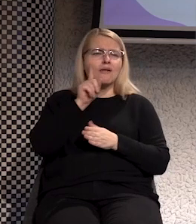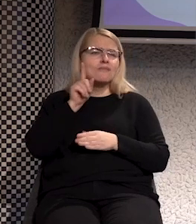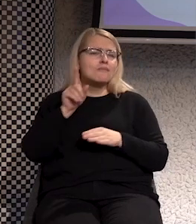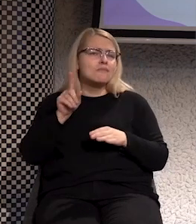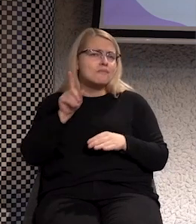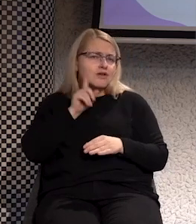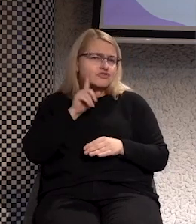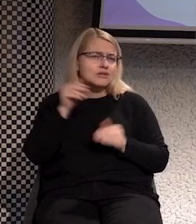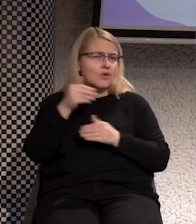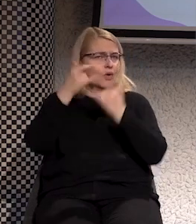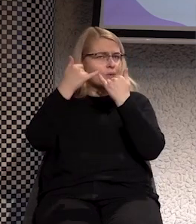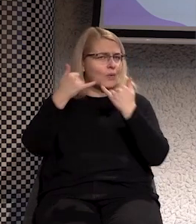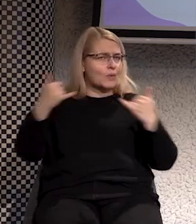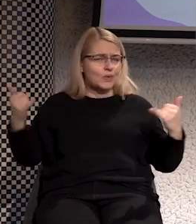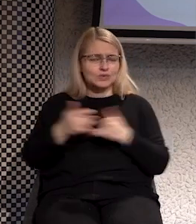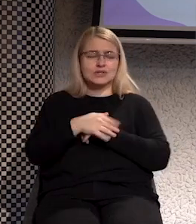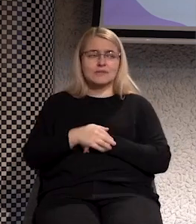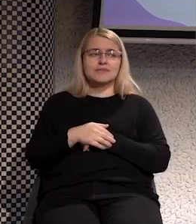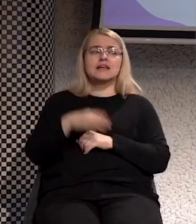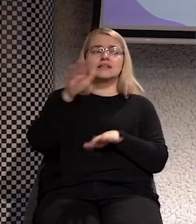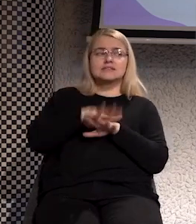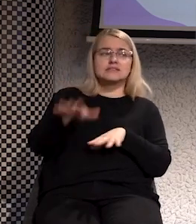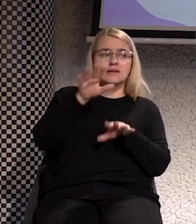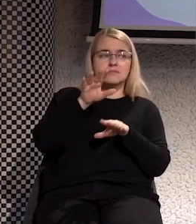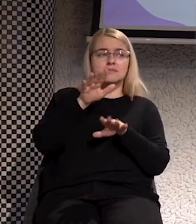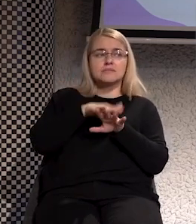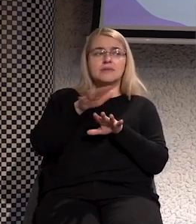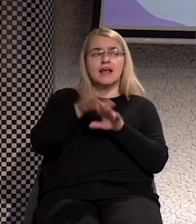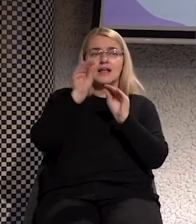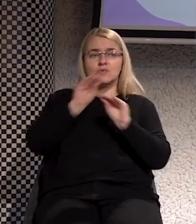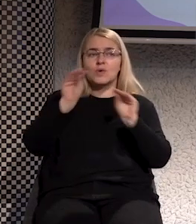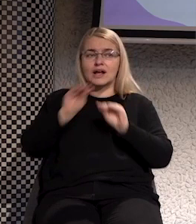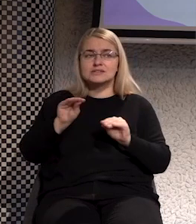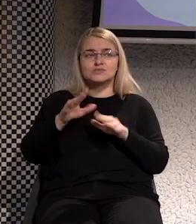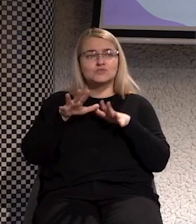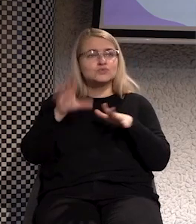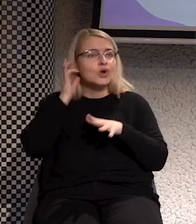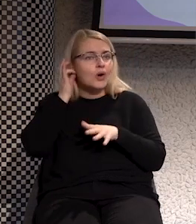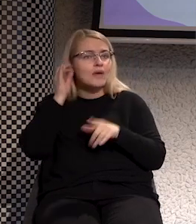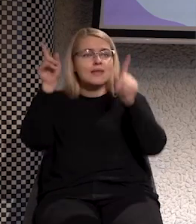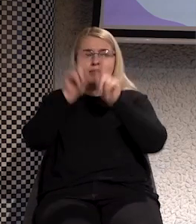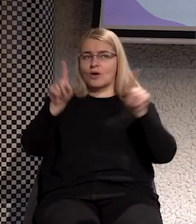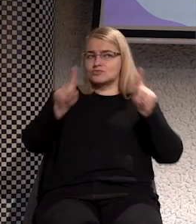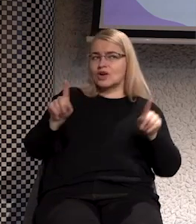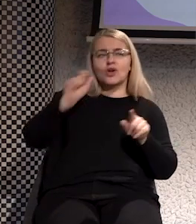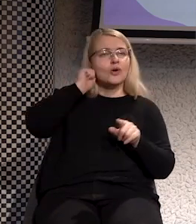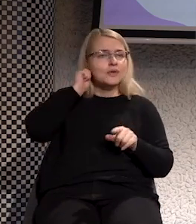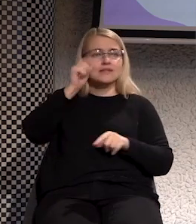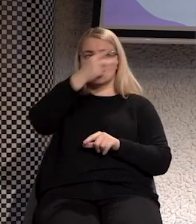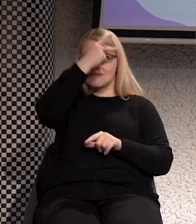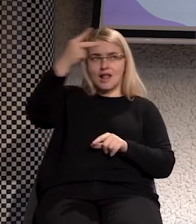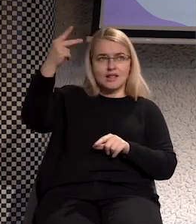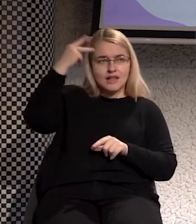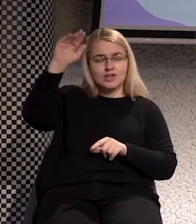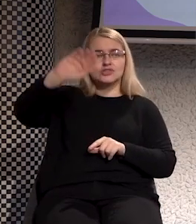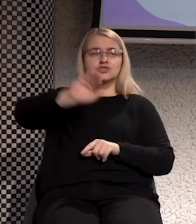to znaczy bardzo w systemie edukacji przeważają kobiety, w sensie mamy głównie nauczycielki, mamy pielęgniarki